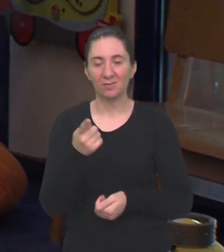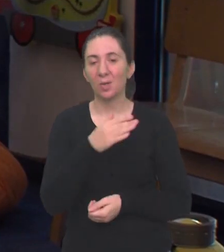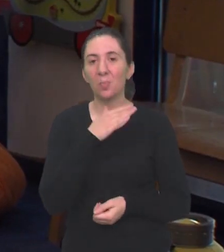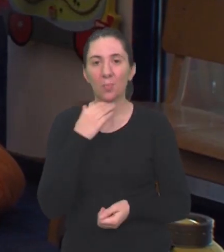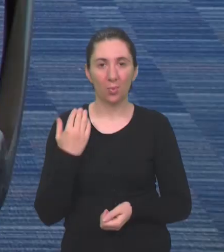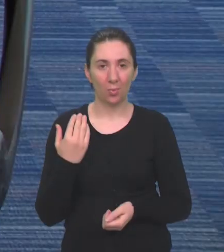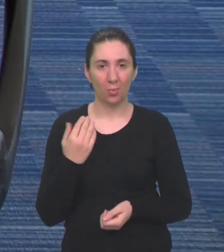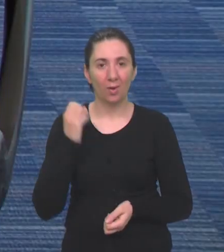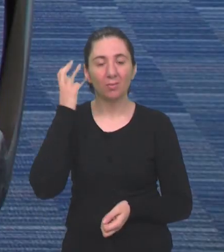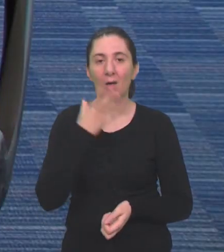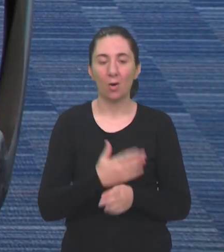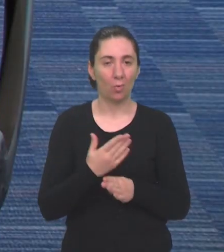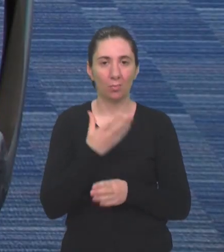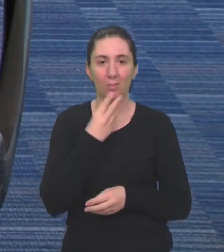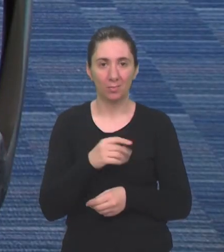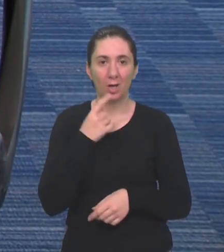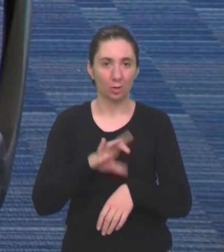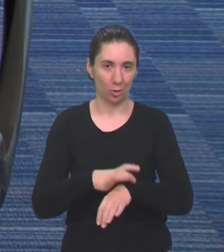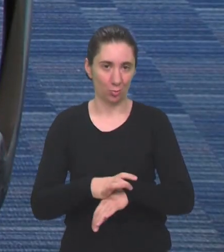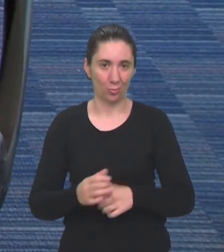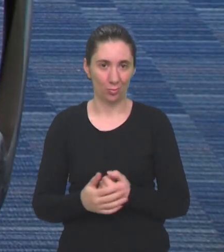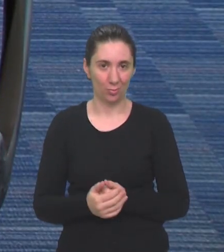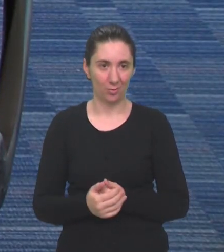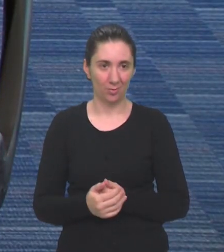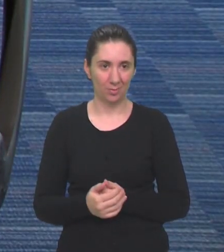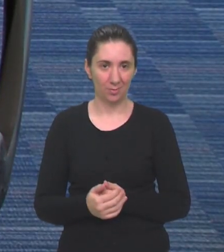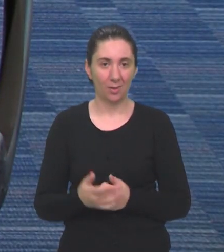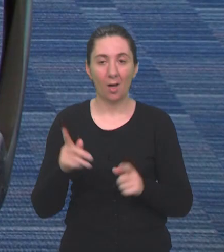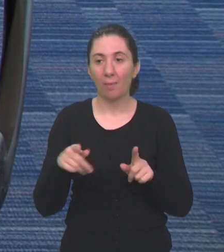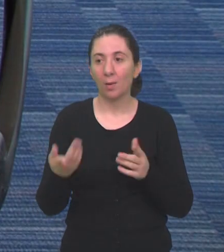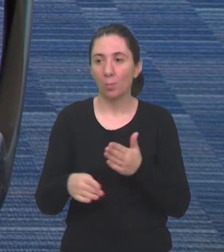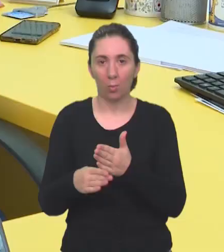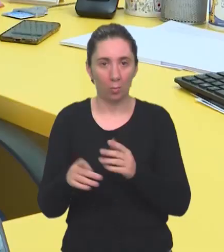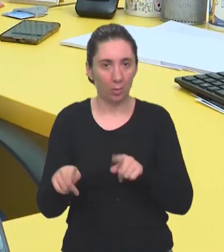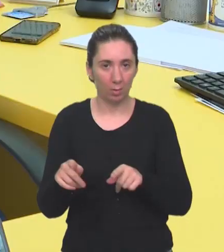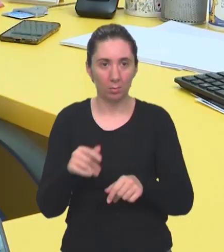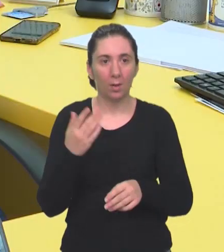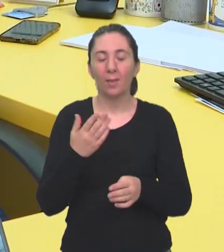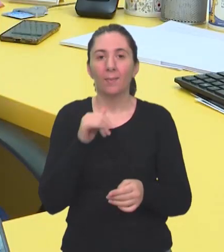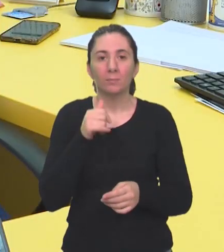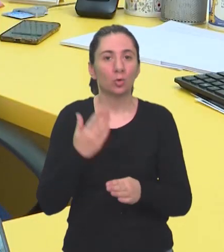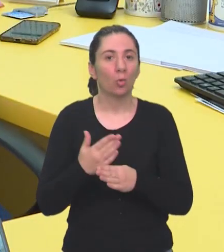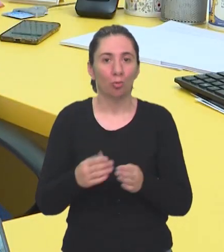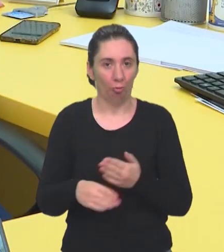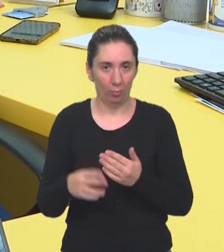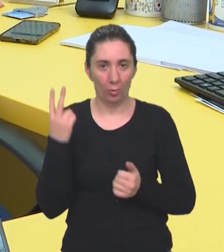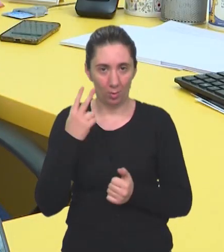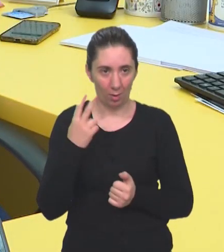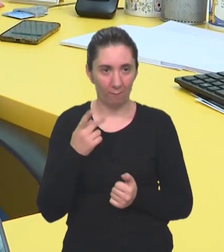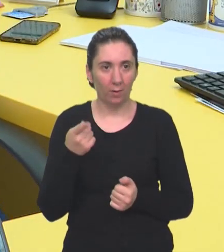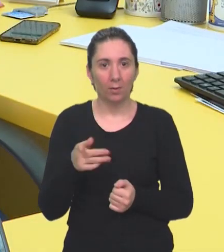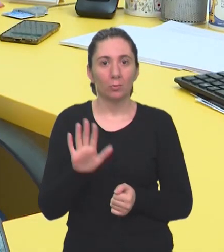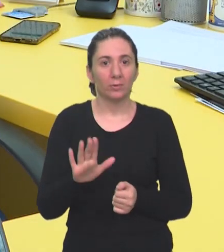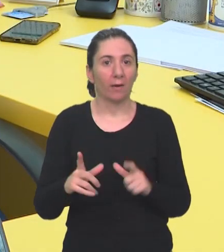puni i dan je odmah ljepši, naglašava doktorica. Kada pomognete nekome, naravno uvijek ne možete, to